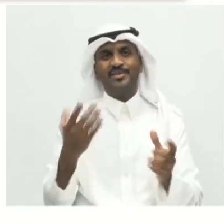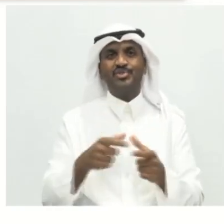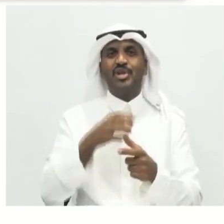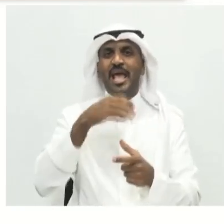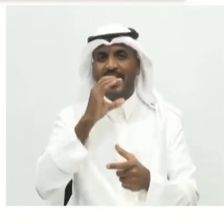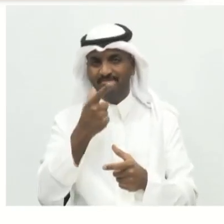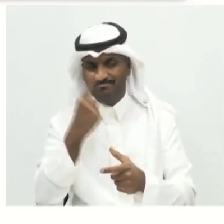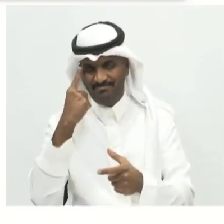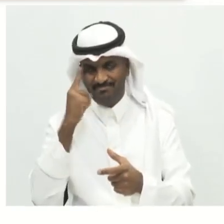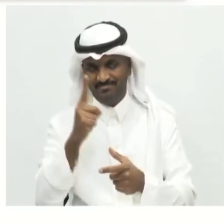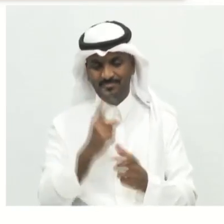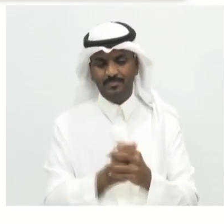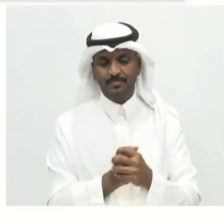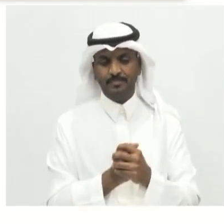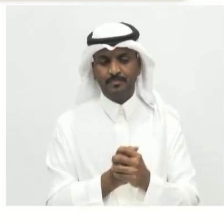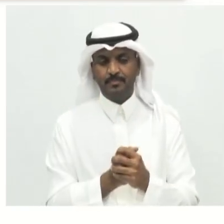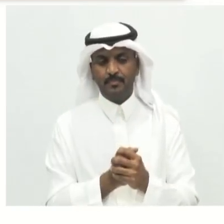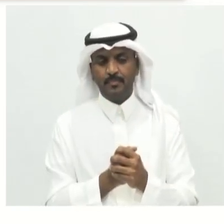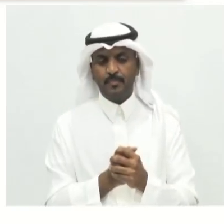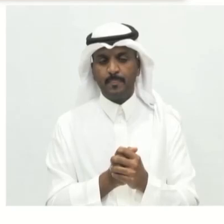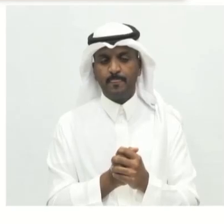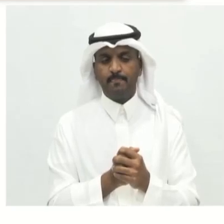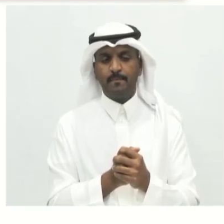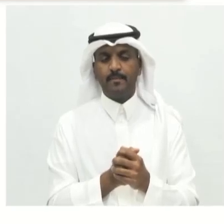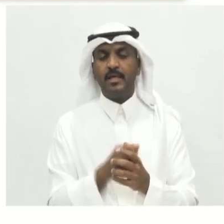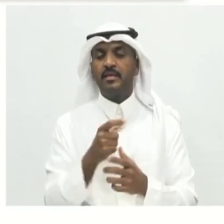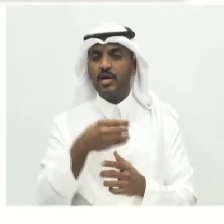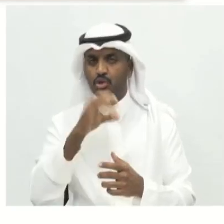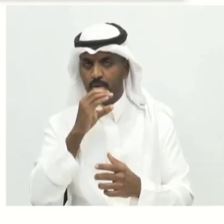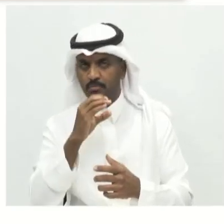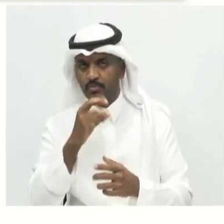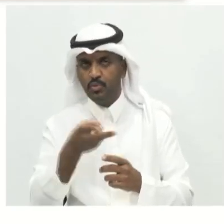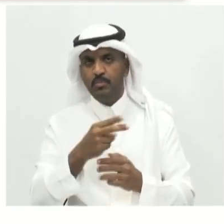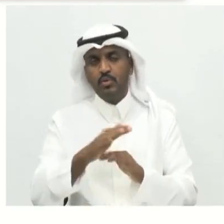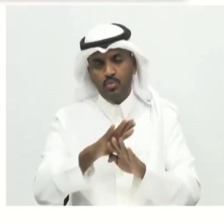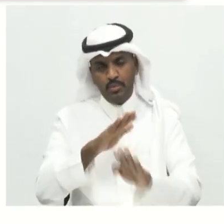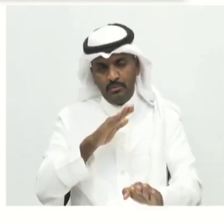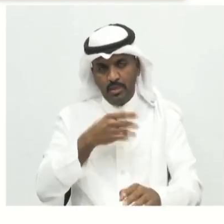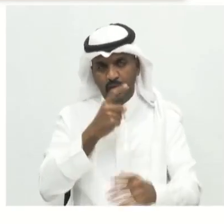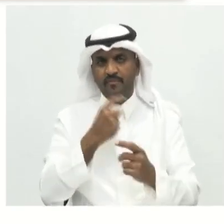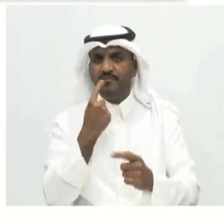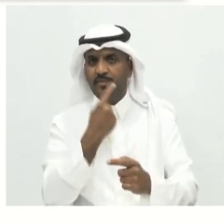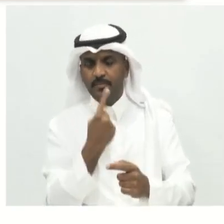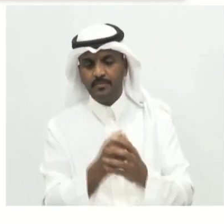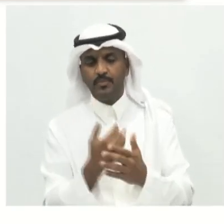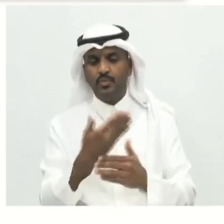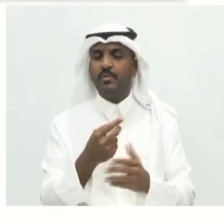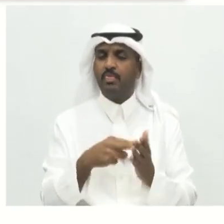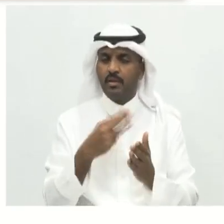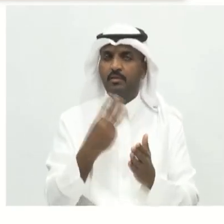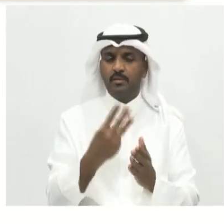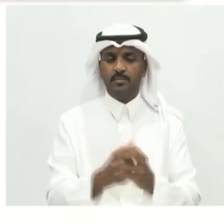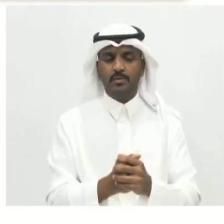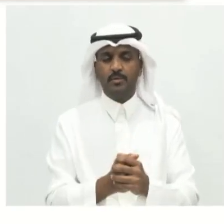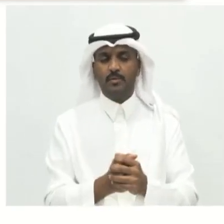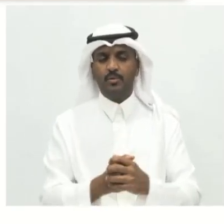الاناء انتبه خارج الاناء وذلك بان يشرب ثم يبعد الاناء عن فيه ثم الثانيه ثم